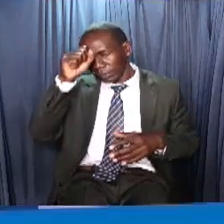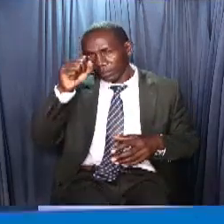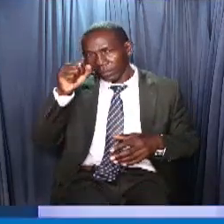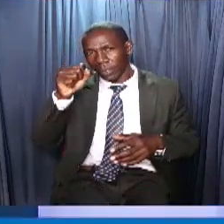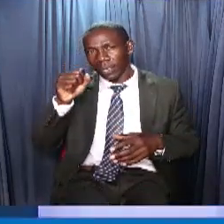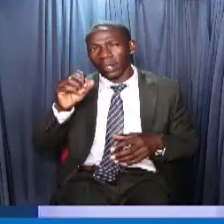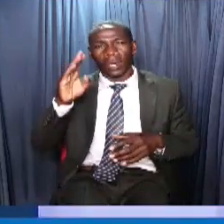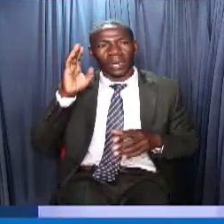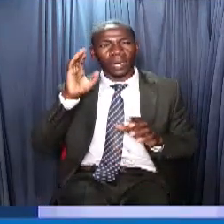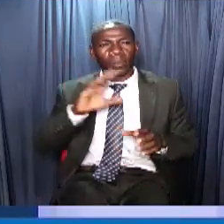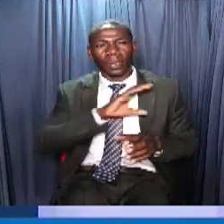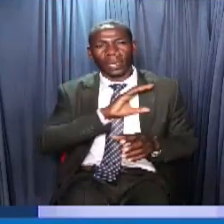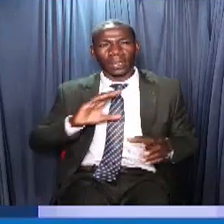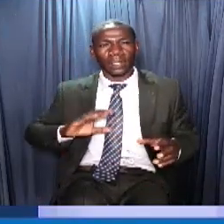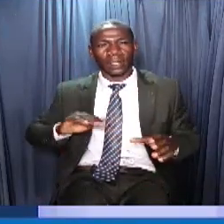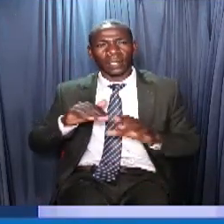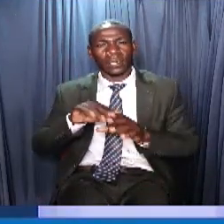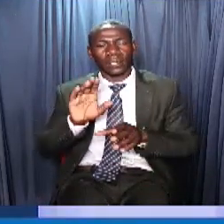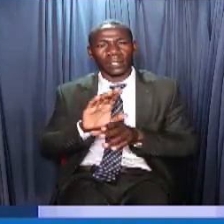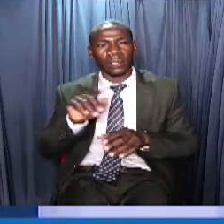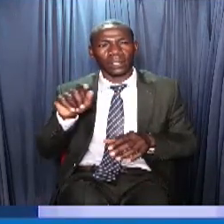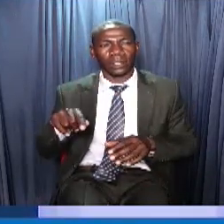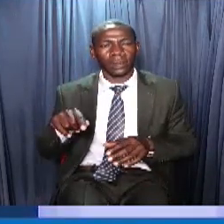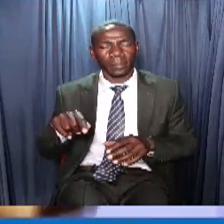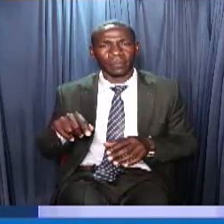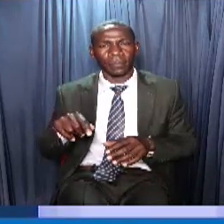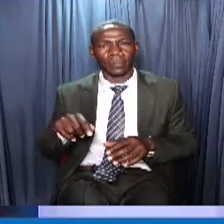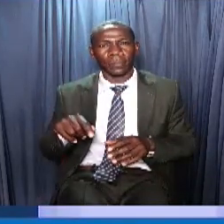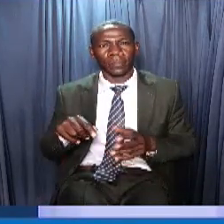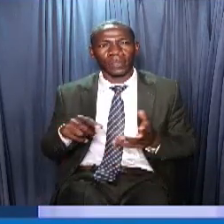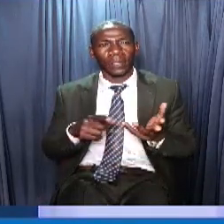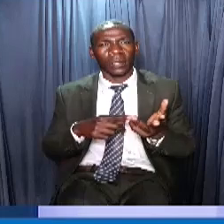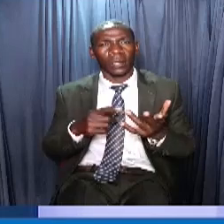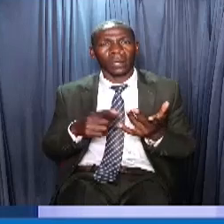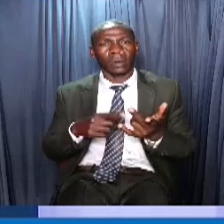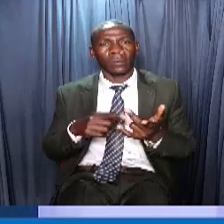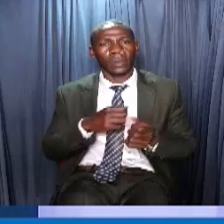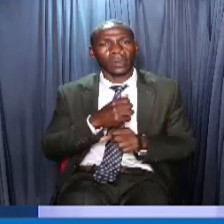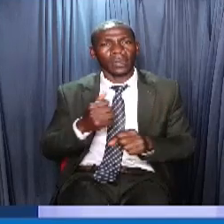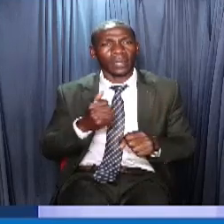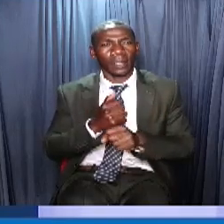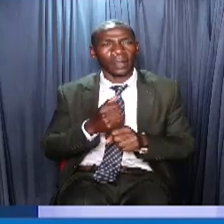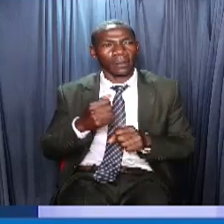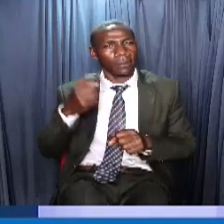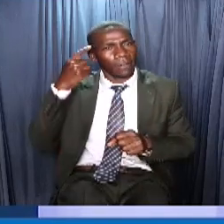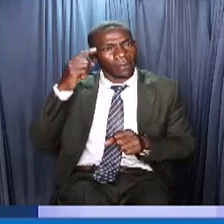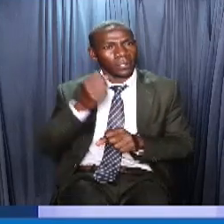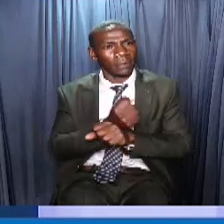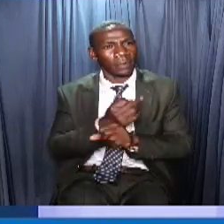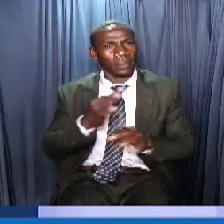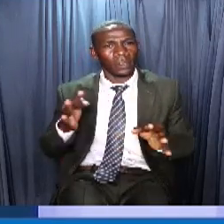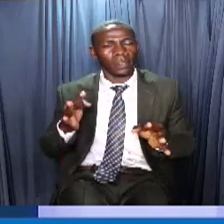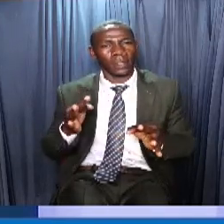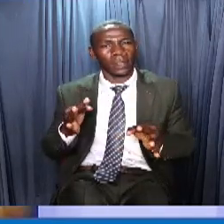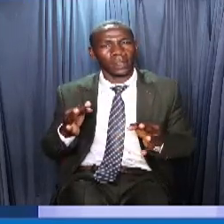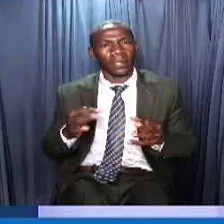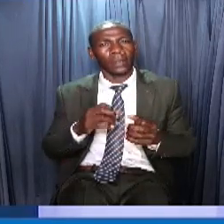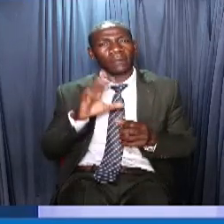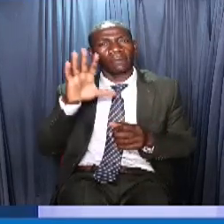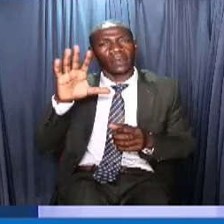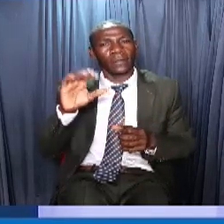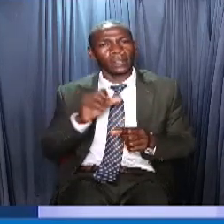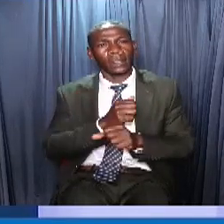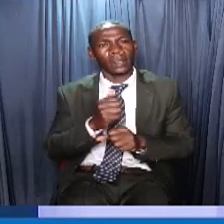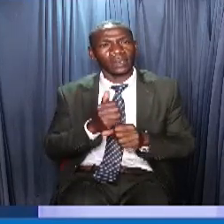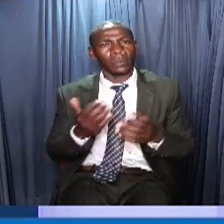Ndoweza kwa mkristo uko humu. That is that you may be a Christian right here. Hata unahesabu miaka ya kuokoka. In fact, you are counting your years in salvation. Miaka 50.